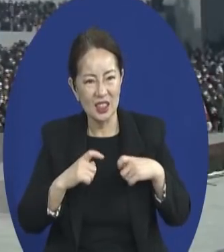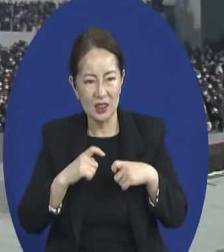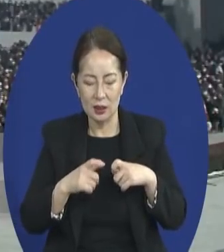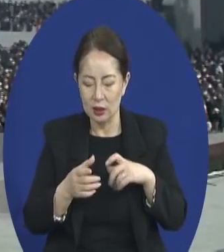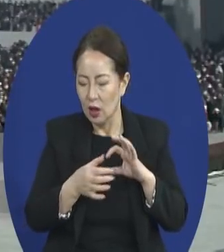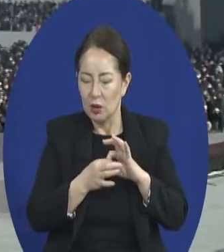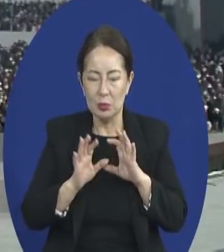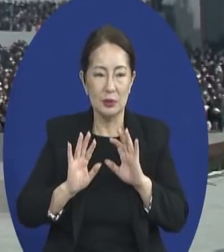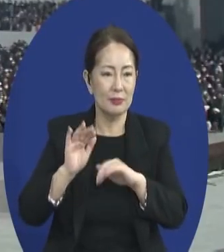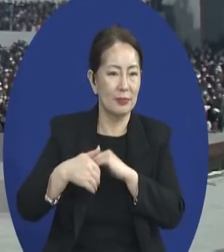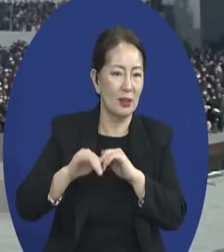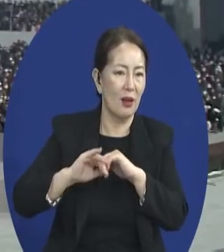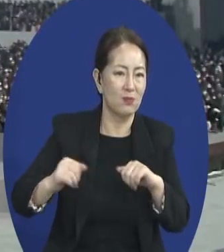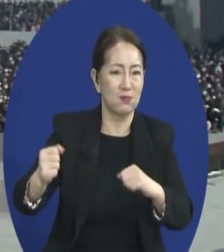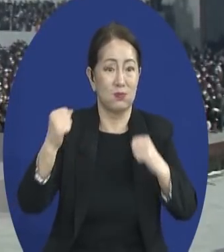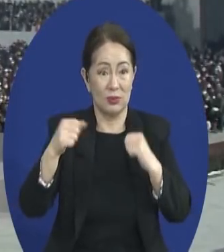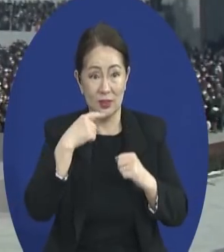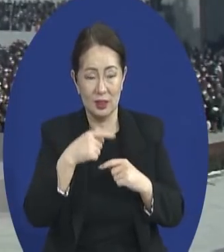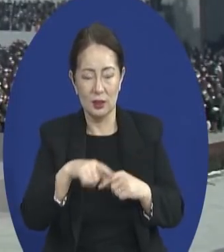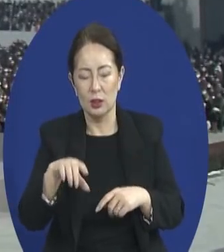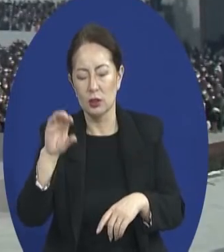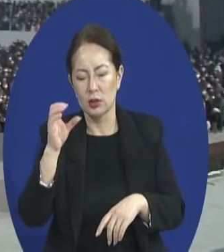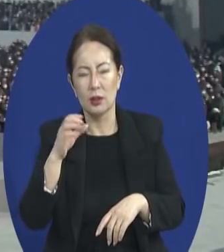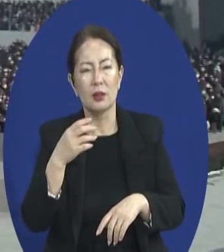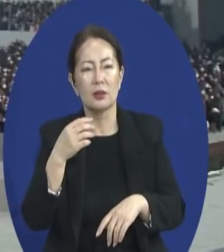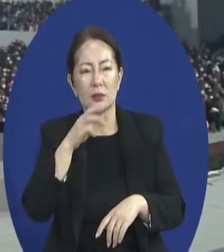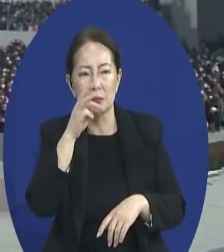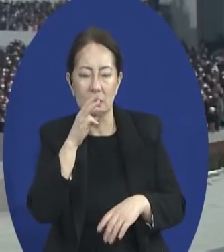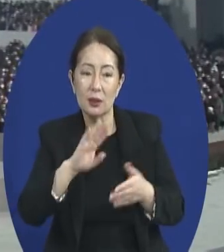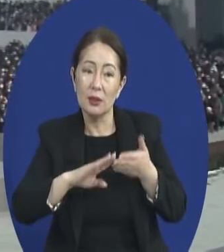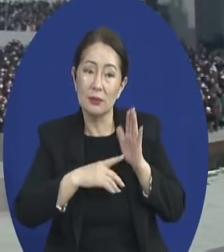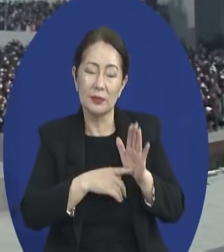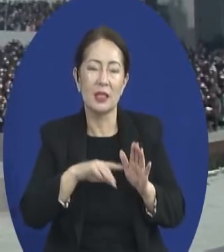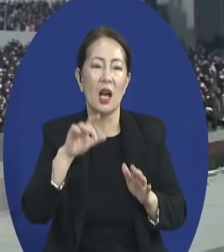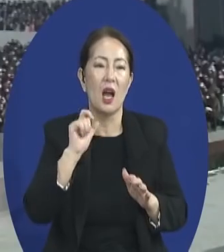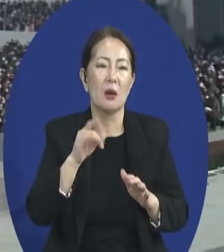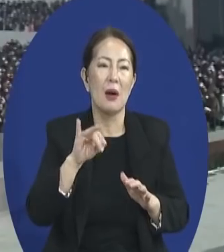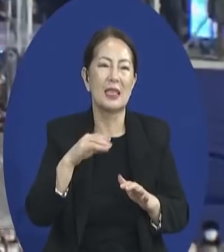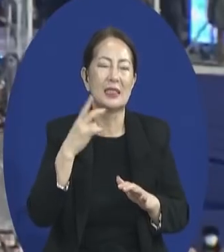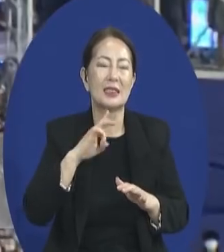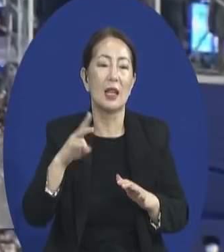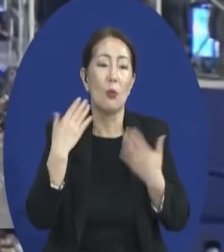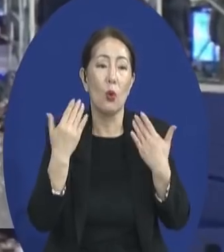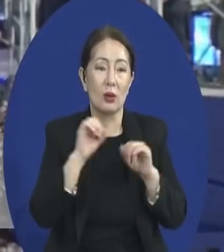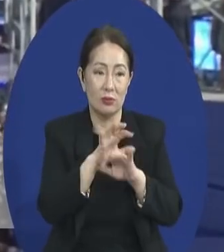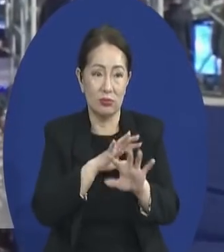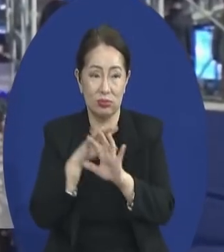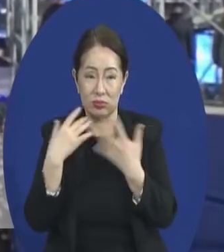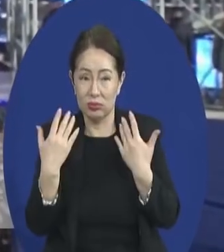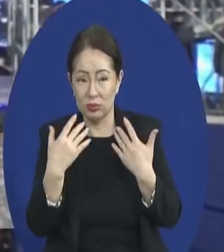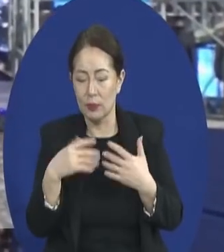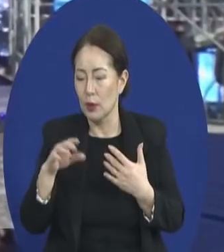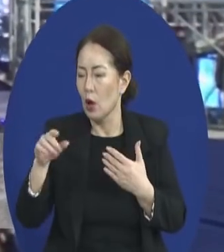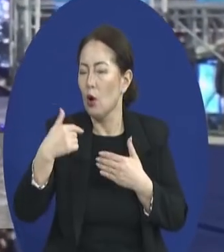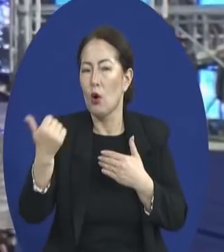талаар ярьжээ. Умар Солонгосын төв цахилгаан мэдээллийн агентлагийн мэдээлснээр эрх баригч намын хурал цаашаа да өмдийн талтай хэрхэн